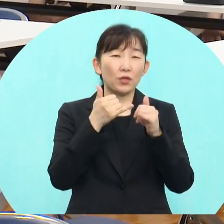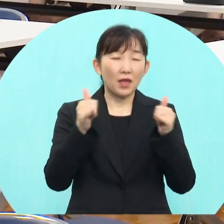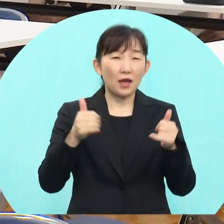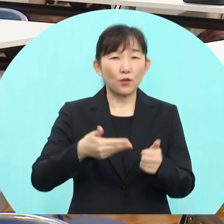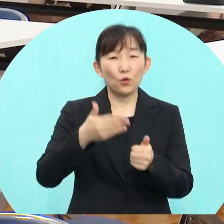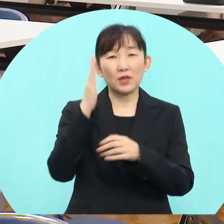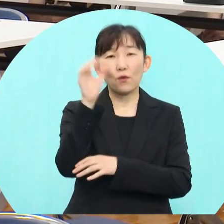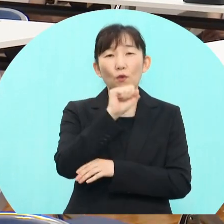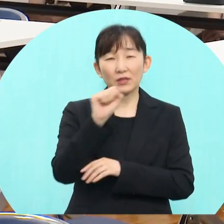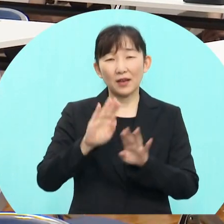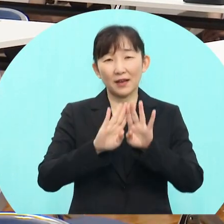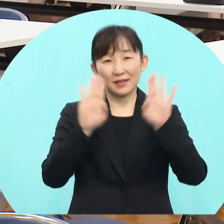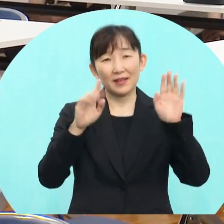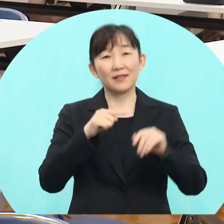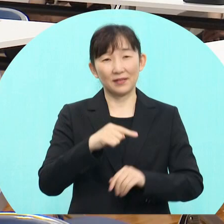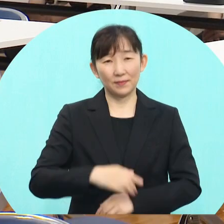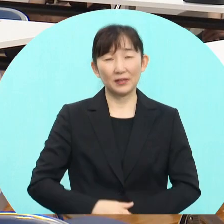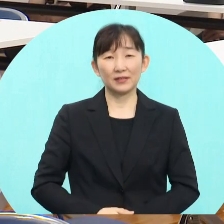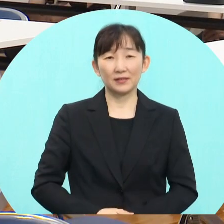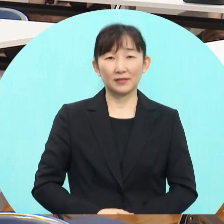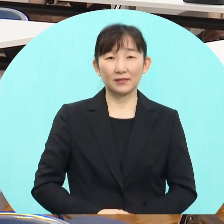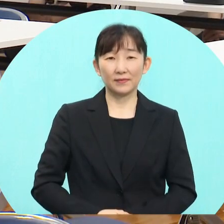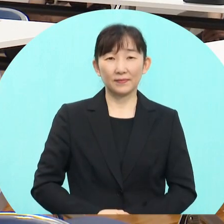養成講座を開いています。